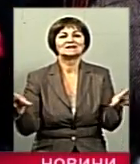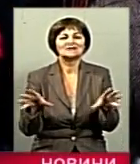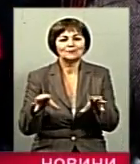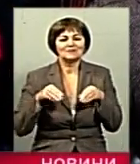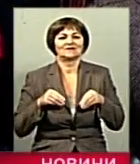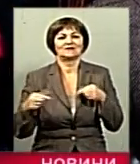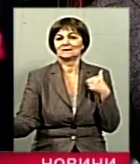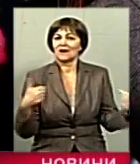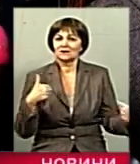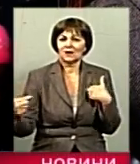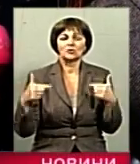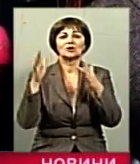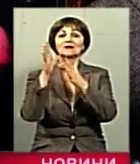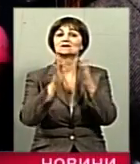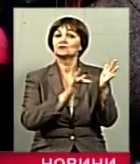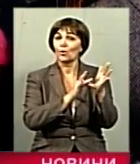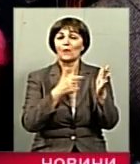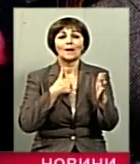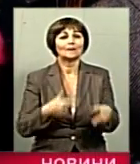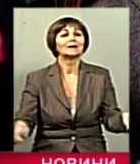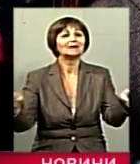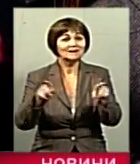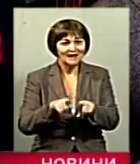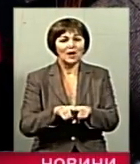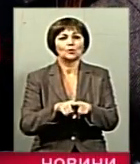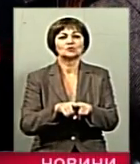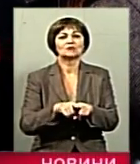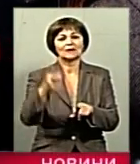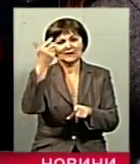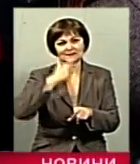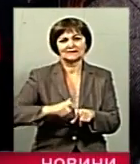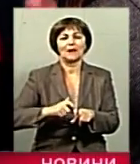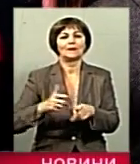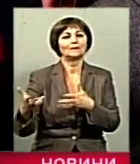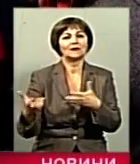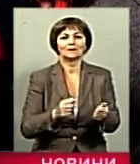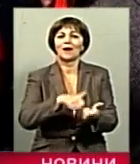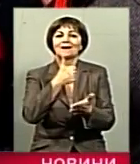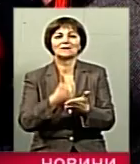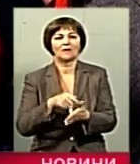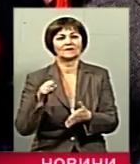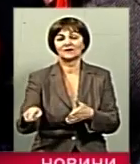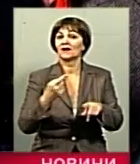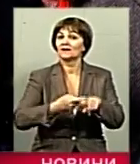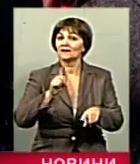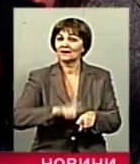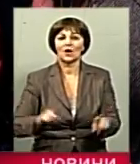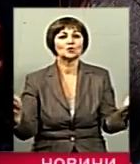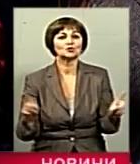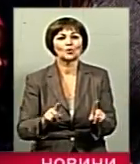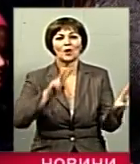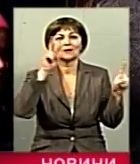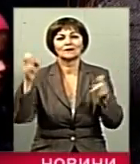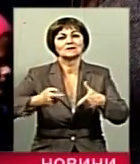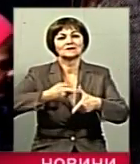співстраждаючи з Христом, ми також беремо для себе саме основне – це те, що